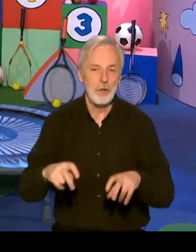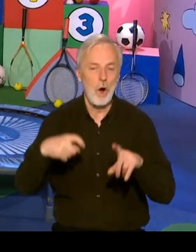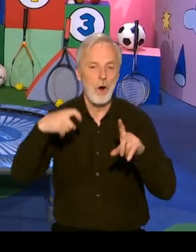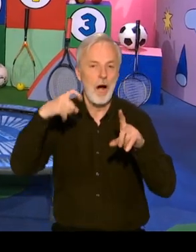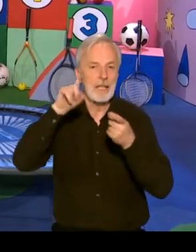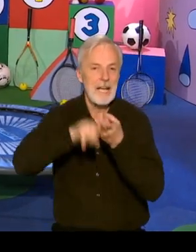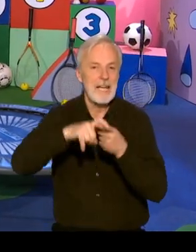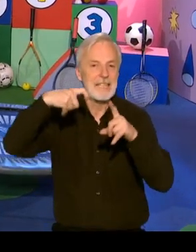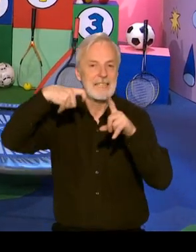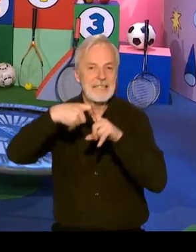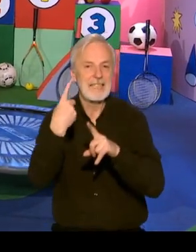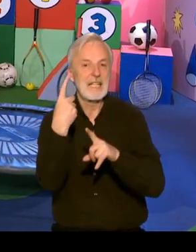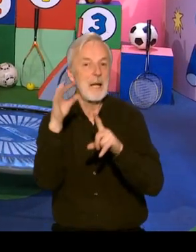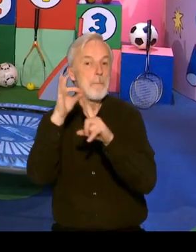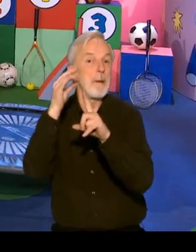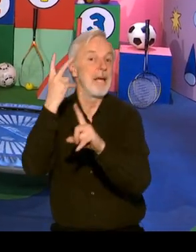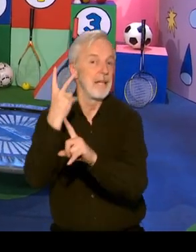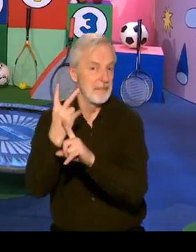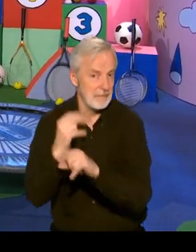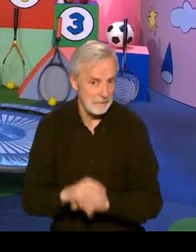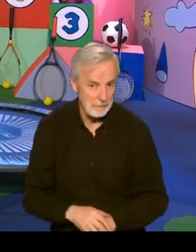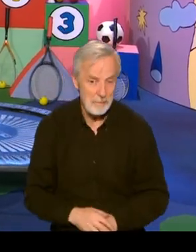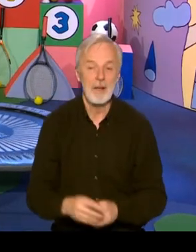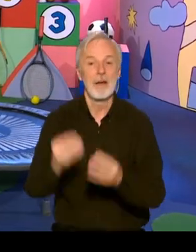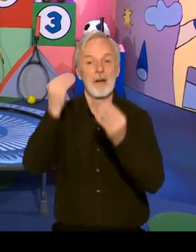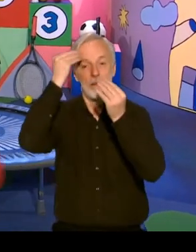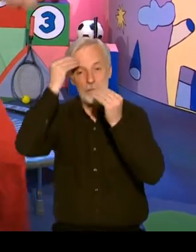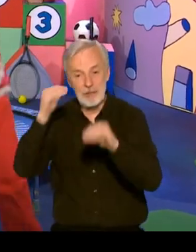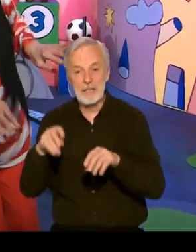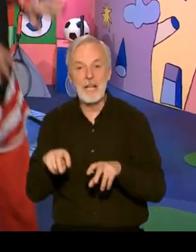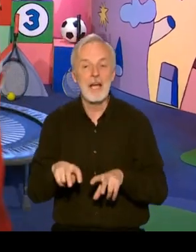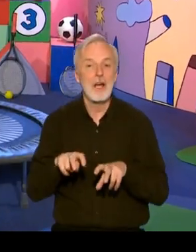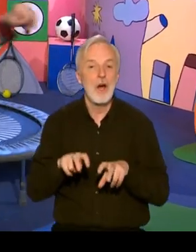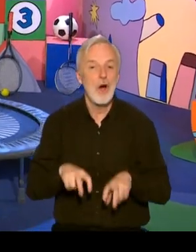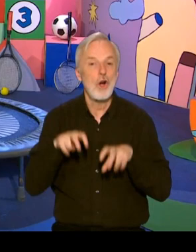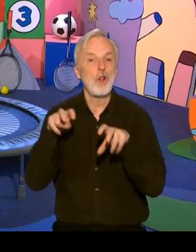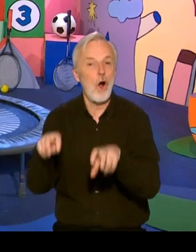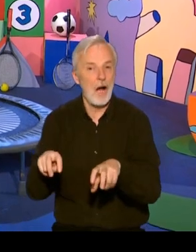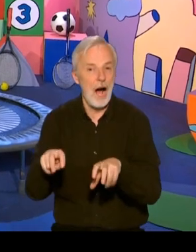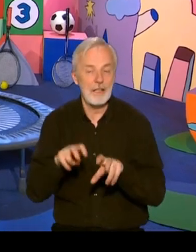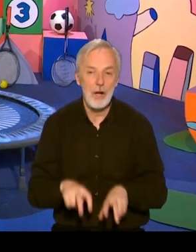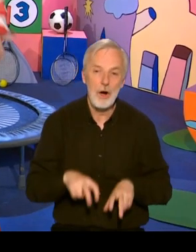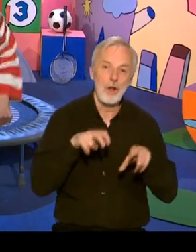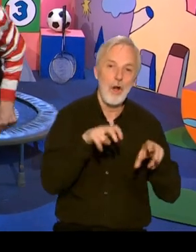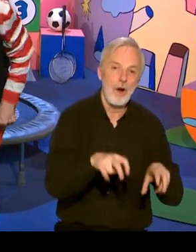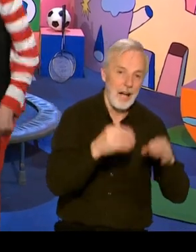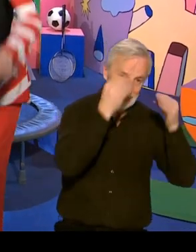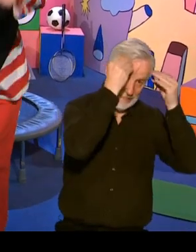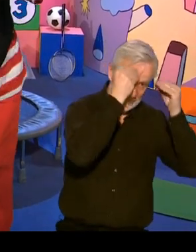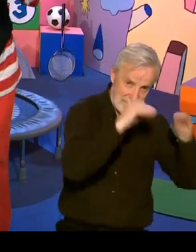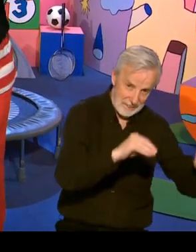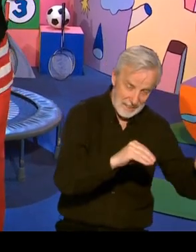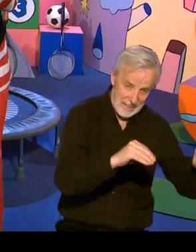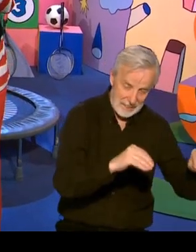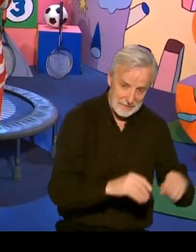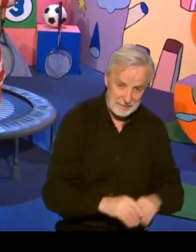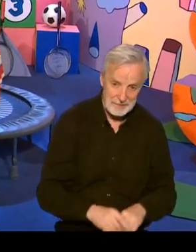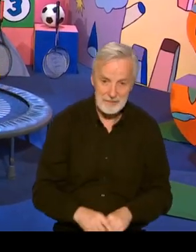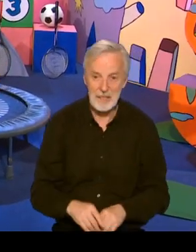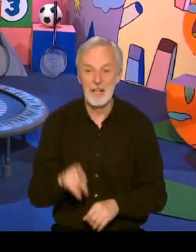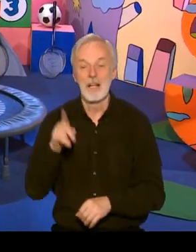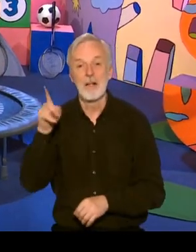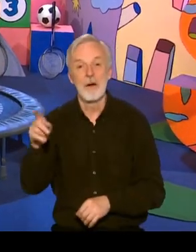Vítej, Skiffy, klokane. Vítej, Skiffy, klokane. Na